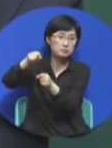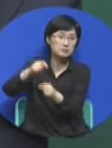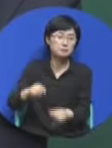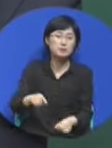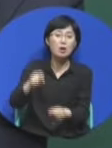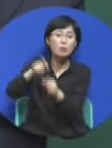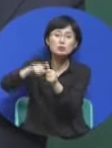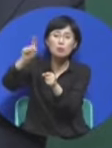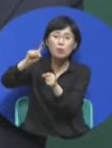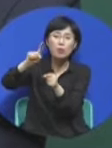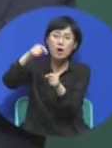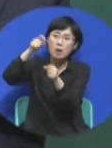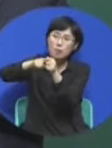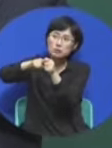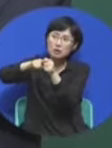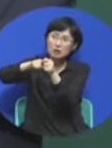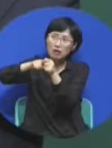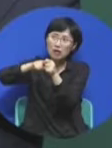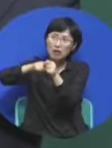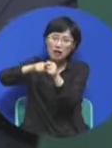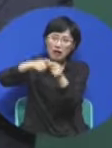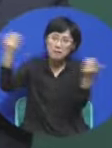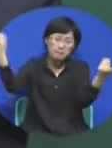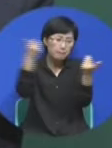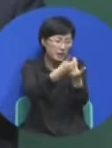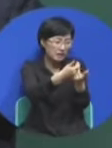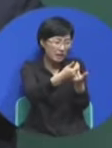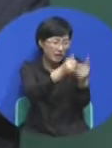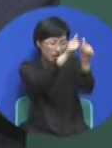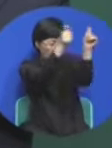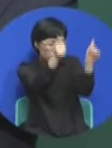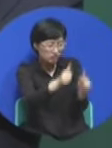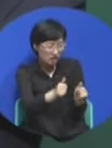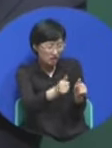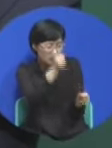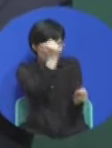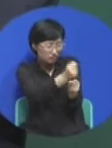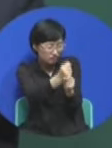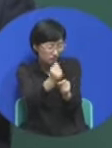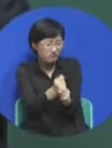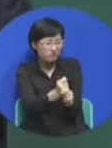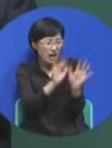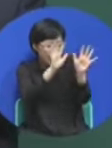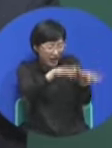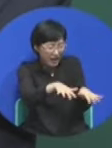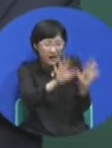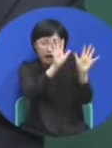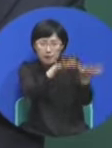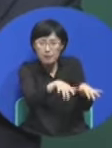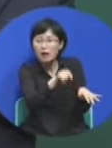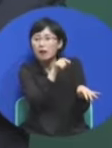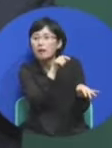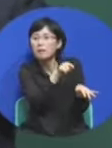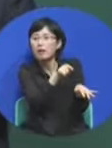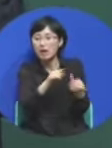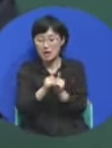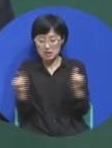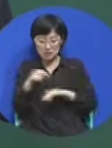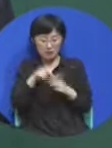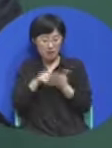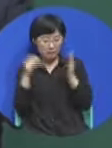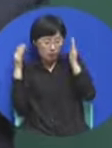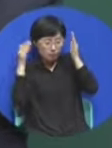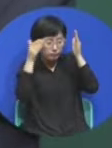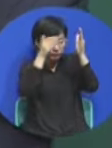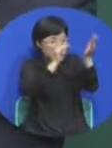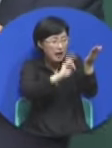因为这些是违背创造人的创造目的. 하나님이 아닌 다른 것을 섬기거나 거기에 절을 하거나 거기에 경배하는 인간의 마음이 거기에